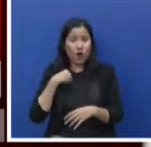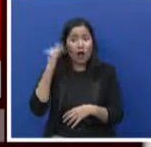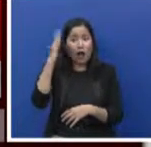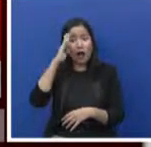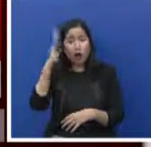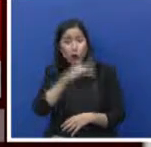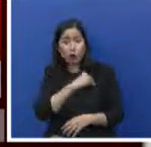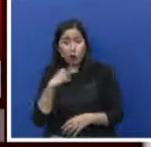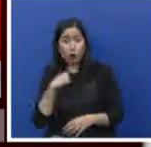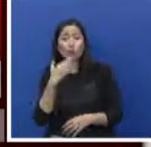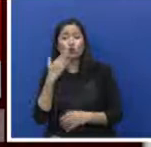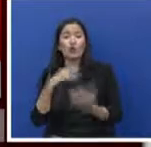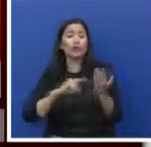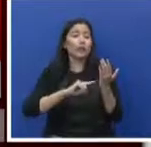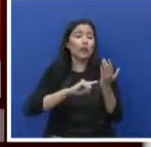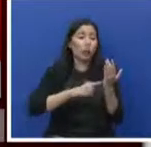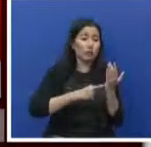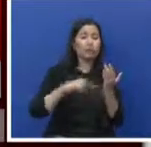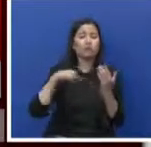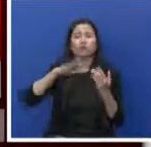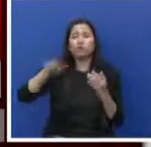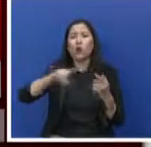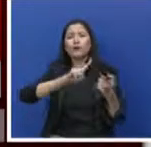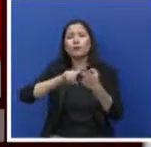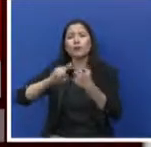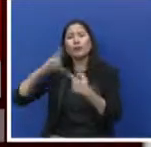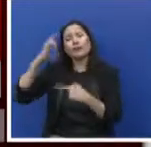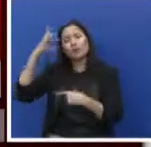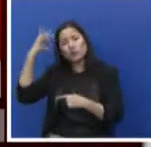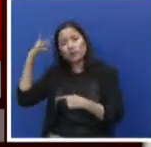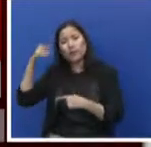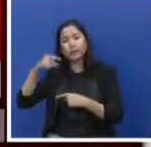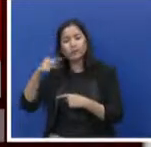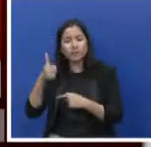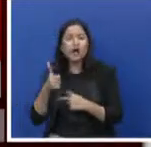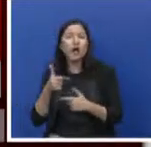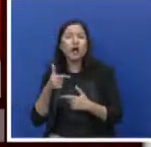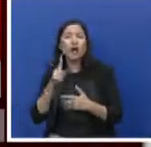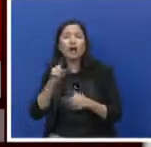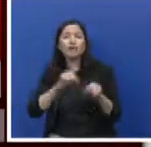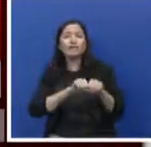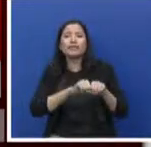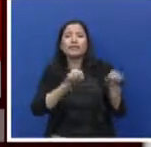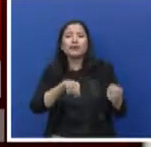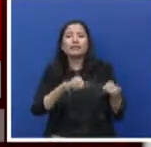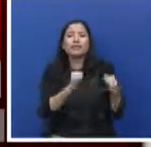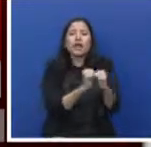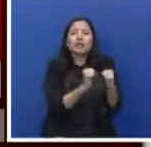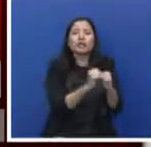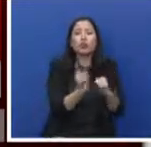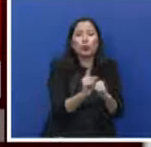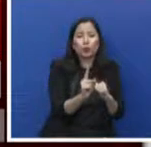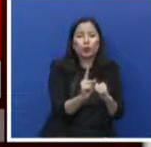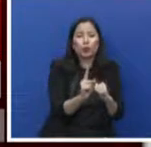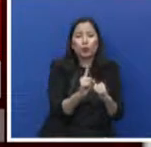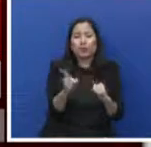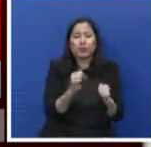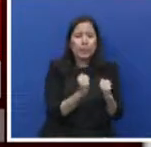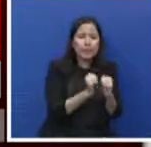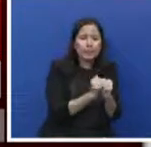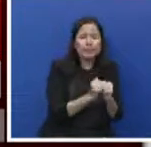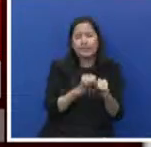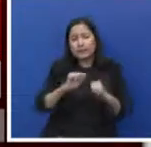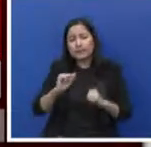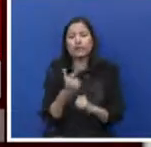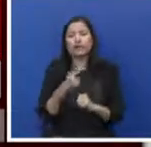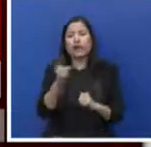teman-teman driver atau ekosistem kami, bahkan di luar driver, itu dapat melakukan sistem appointment dengan cepat dan singkat,